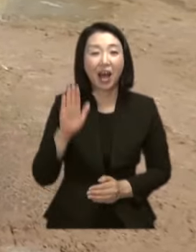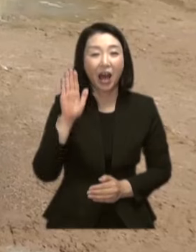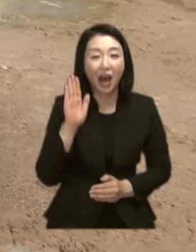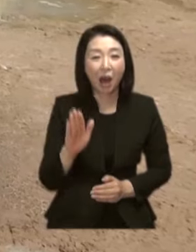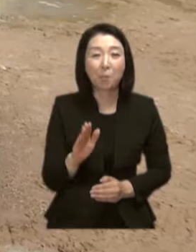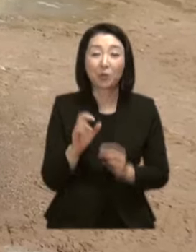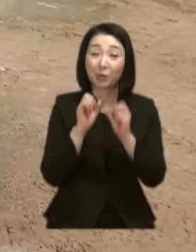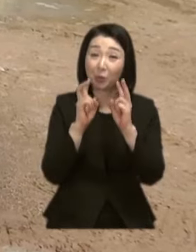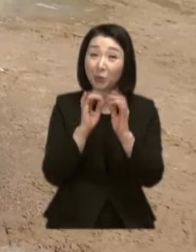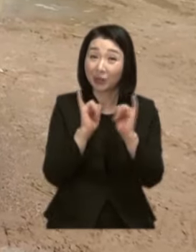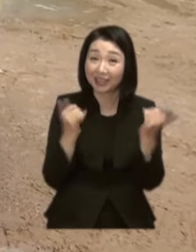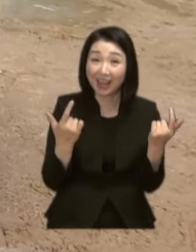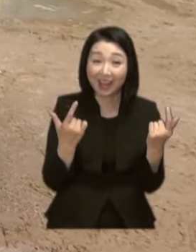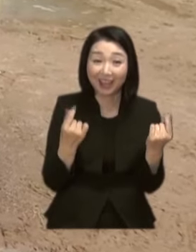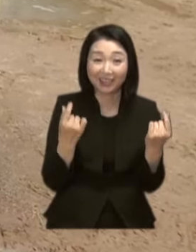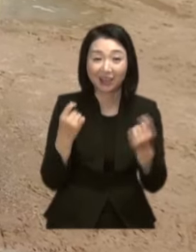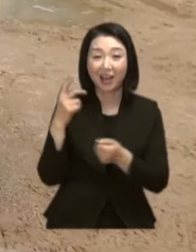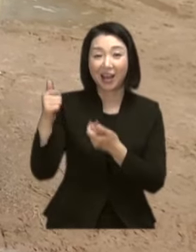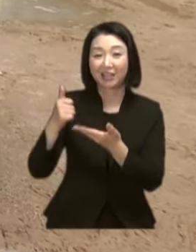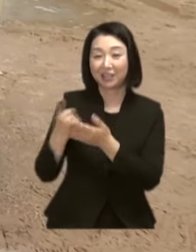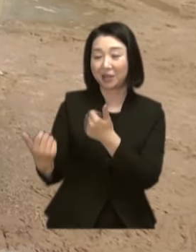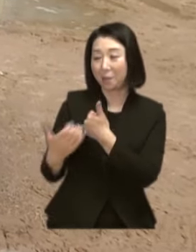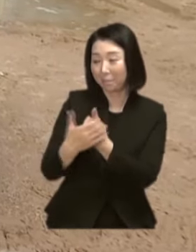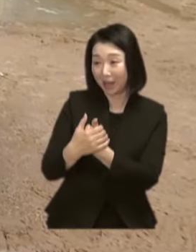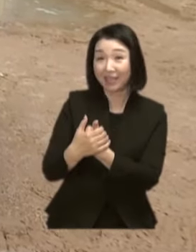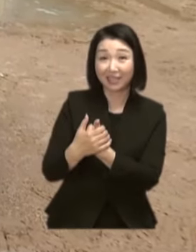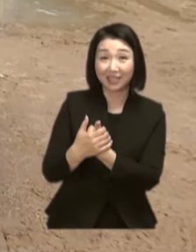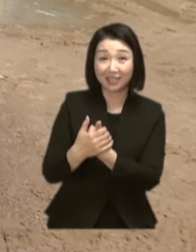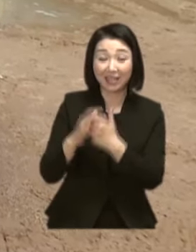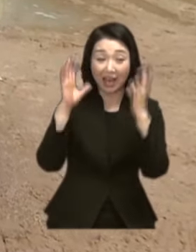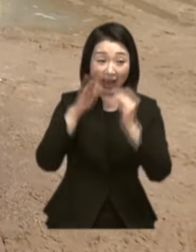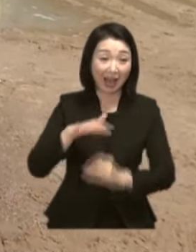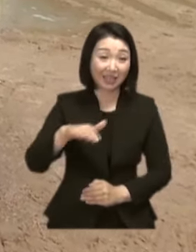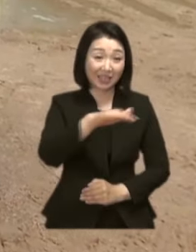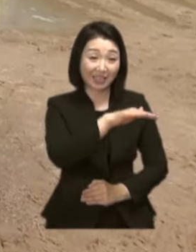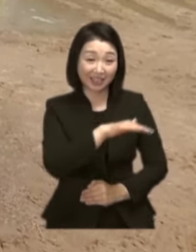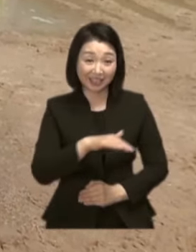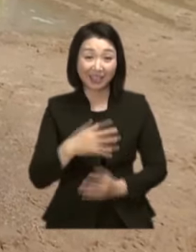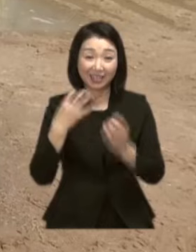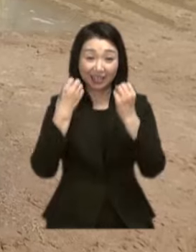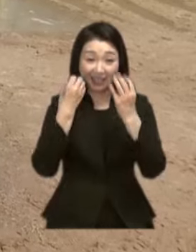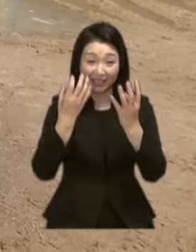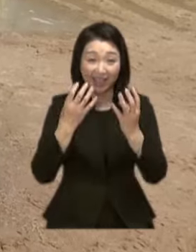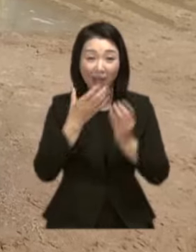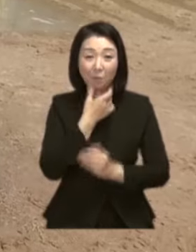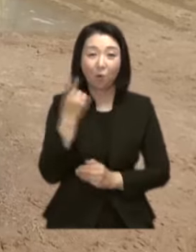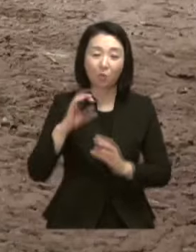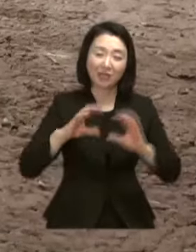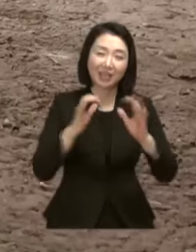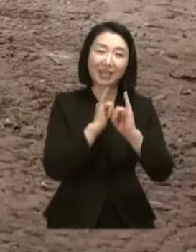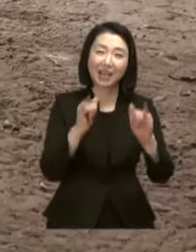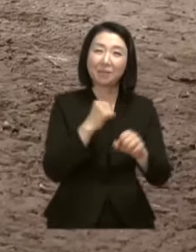생각처럼 하나님께서 맡기신 이 아들을 세계 책으로 만들겠다는 그런 비전이